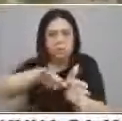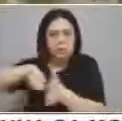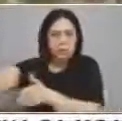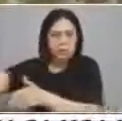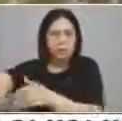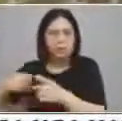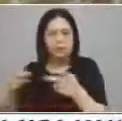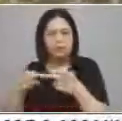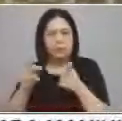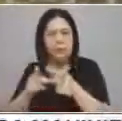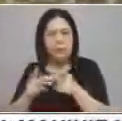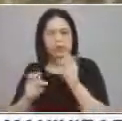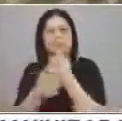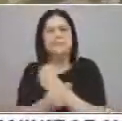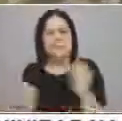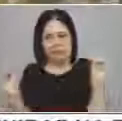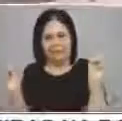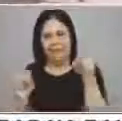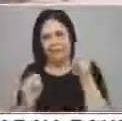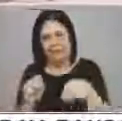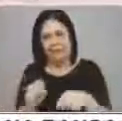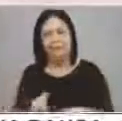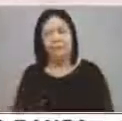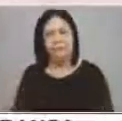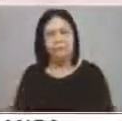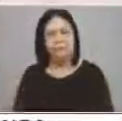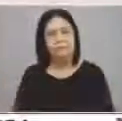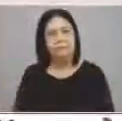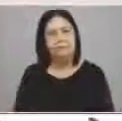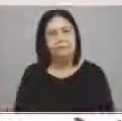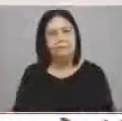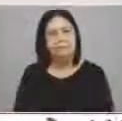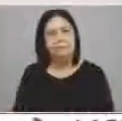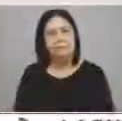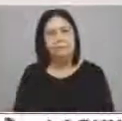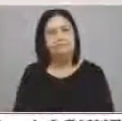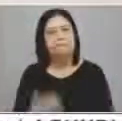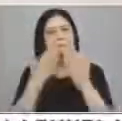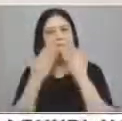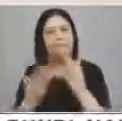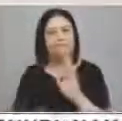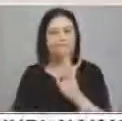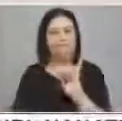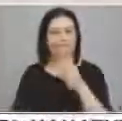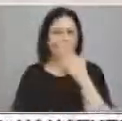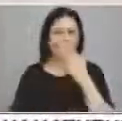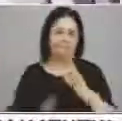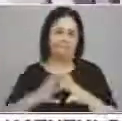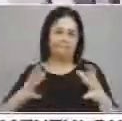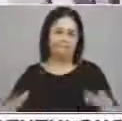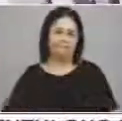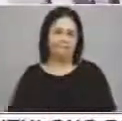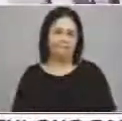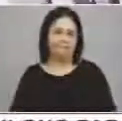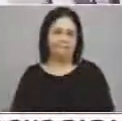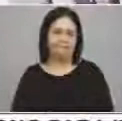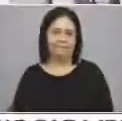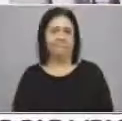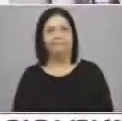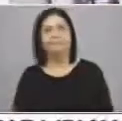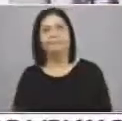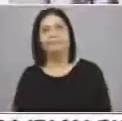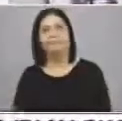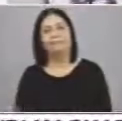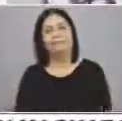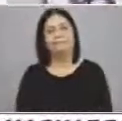pagkain at gamot. Tumaas na rin ang kaso ng COVID-19 sa Russia dahil sa Delta variant. Kahit sa Israel ay pinagsusuot na rin ng mask